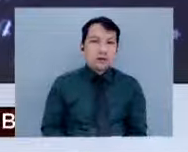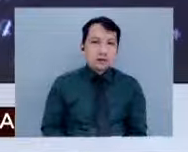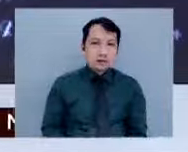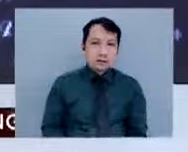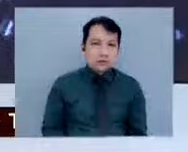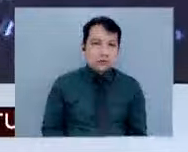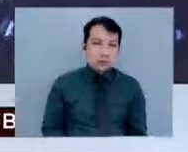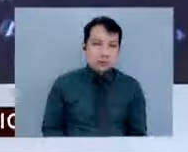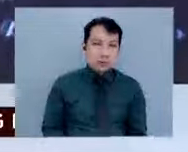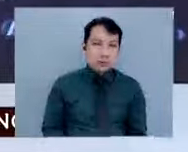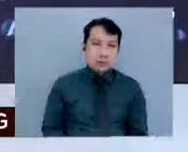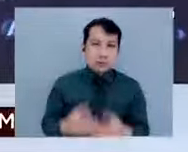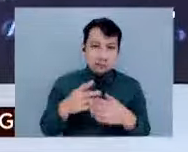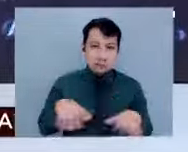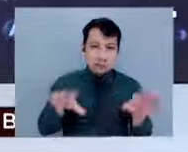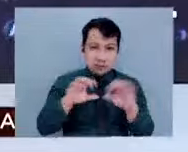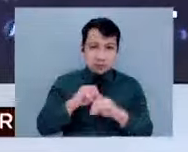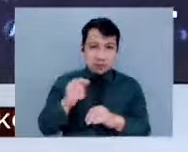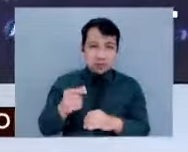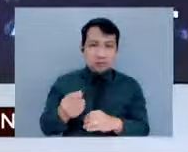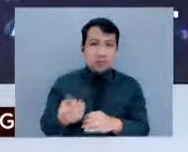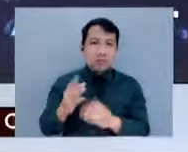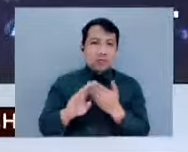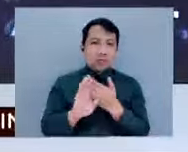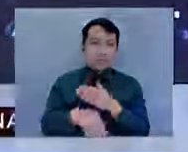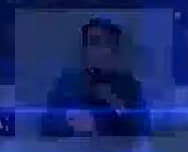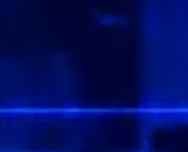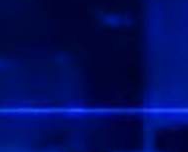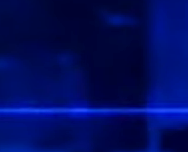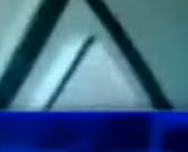Yan muna ang ating chika. Diyan lang kayo, mga kapatid.